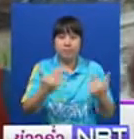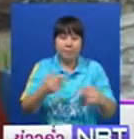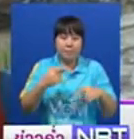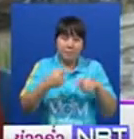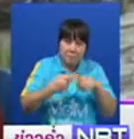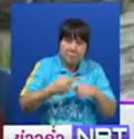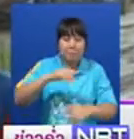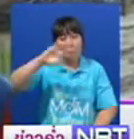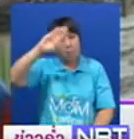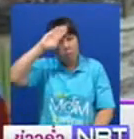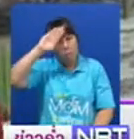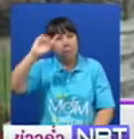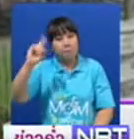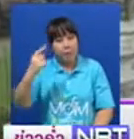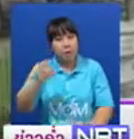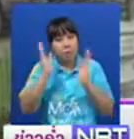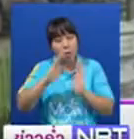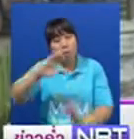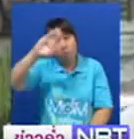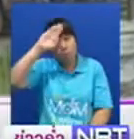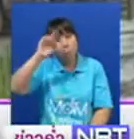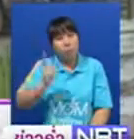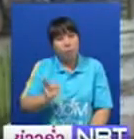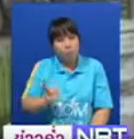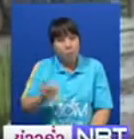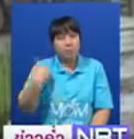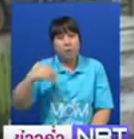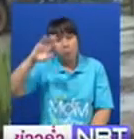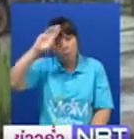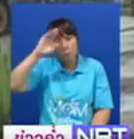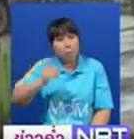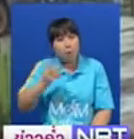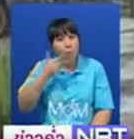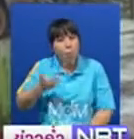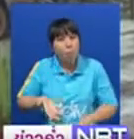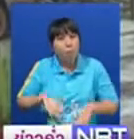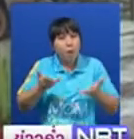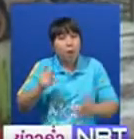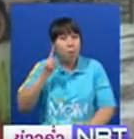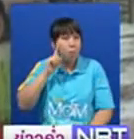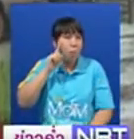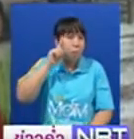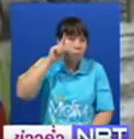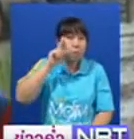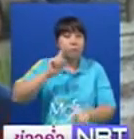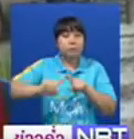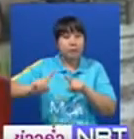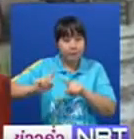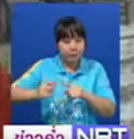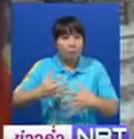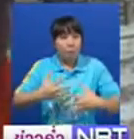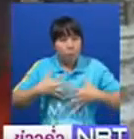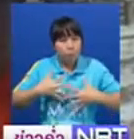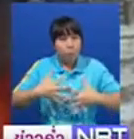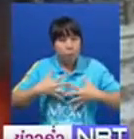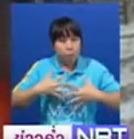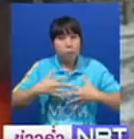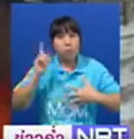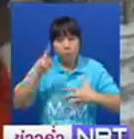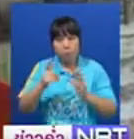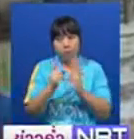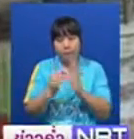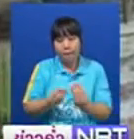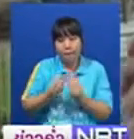ใหม่ก็แล้วแต่หรือกลุ่มที่เจ็บป่วยเก่าอยู่แล้วนะเช่นก็มีโรคประจำตัวเบาหวานความดันโรคหืดหอบที่ต้องรับย